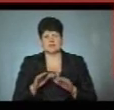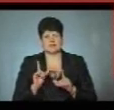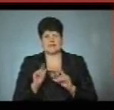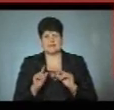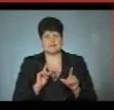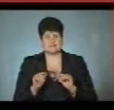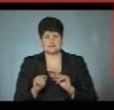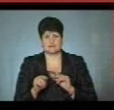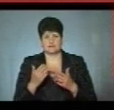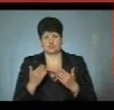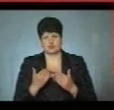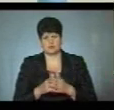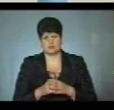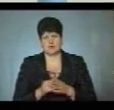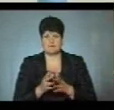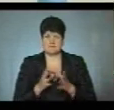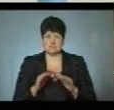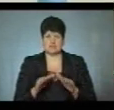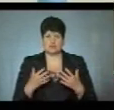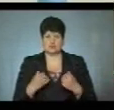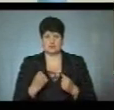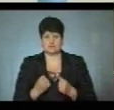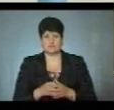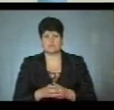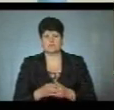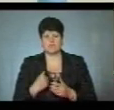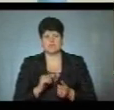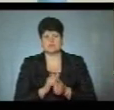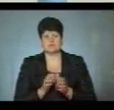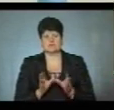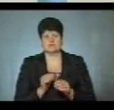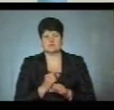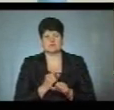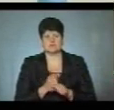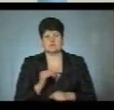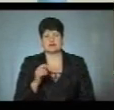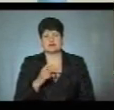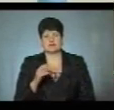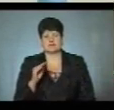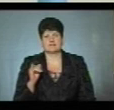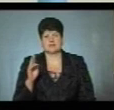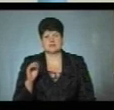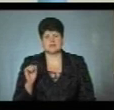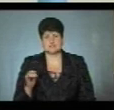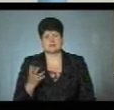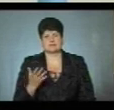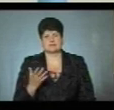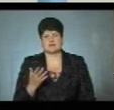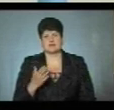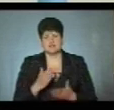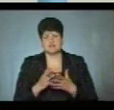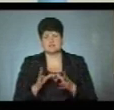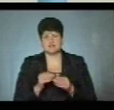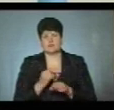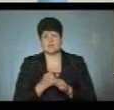їздили на відпочинок, так, а більше дітей оздоровити? Ми дуже співпрацюємо із Христиною Фіцицею, з логістичним центром. От, в чому ще йде співпраця